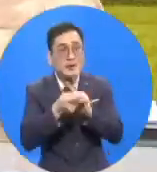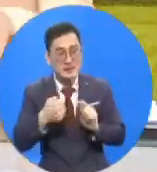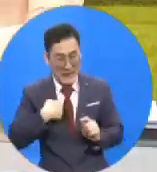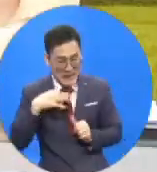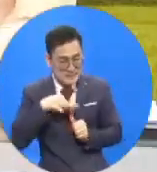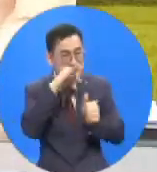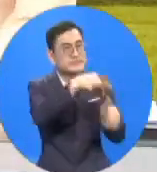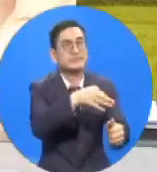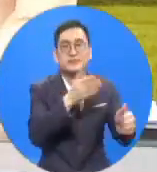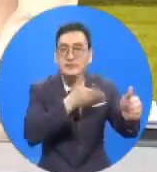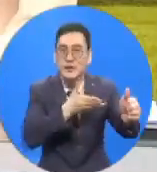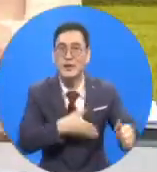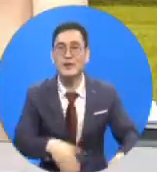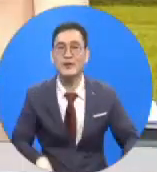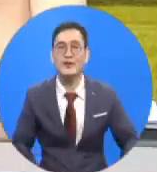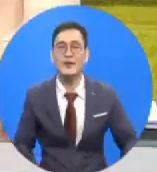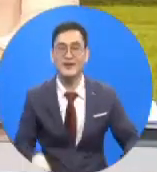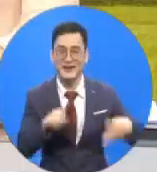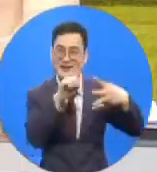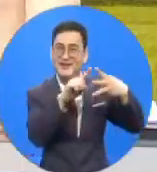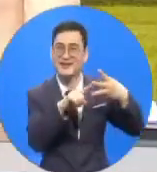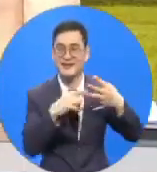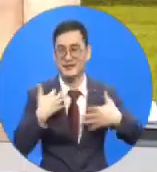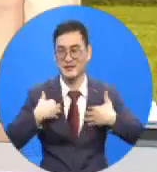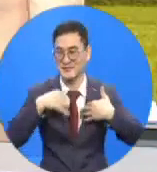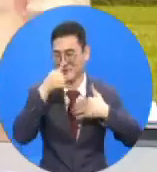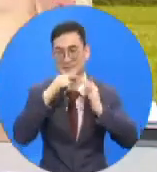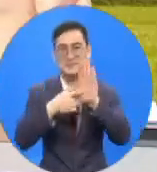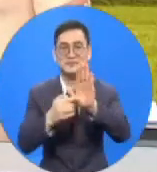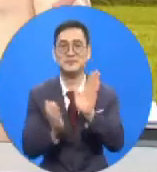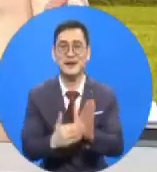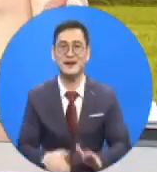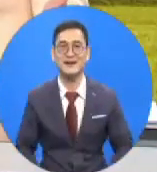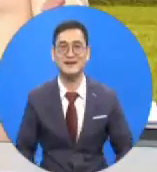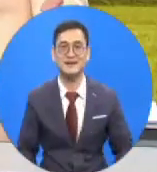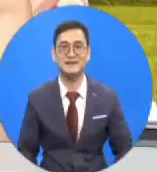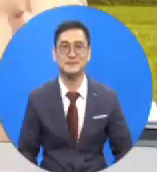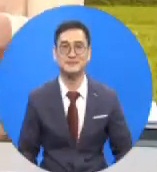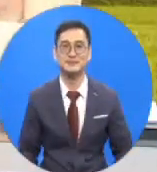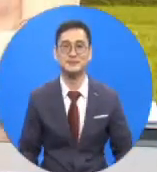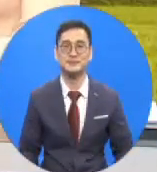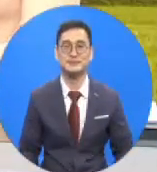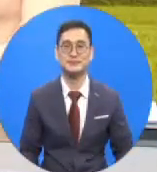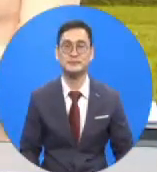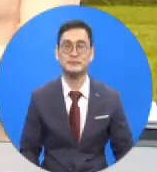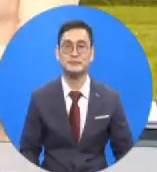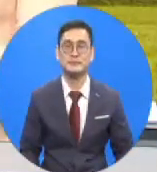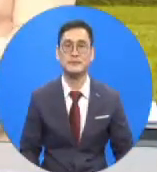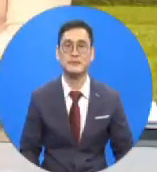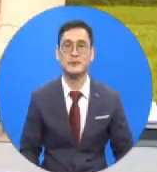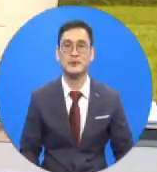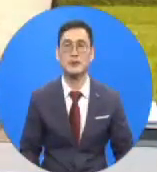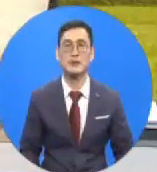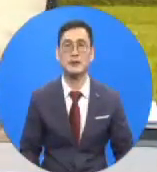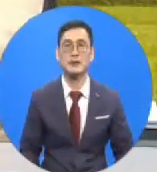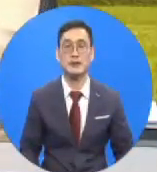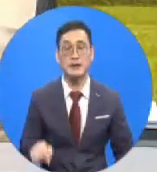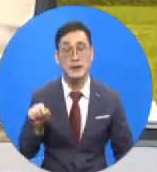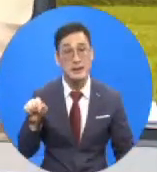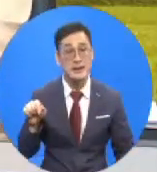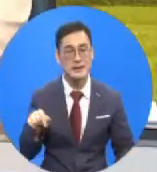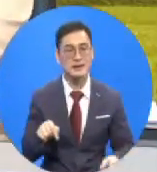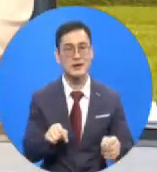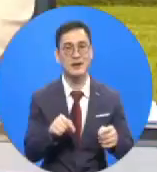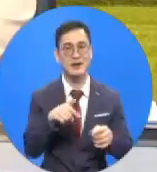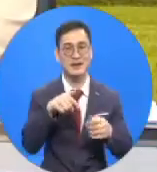앞서 내용도 지퍼 봤는데 처음에 시무 7조 는 보람 만에 공개가 됐는데 이 내용은 한 나흘만에 제공 개가